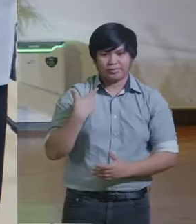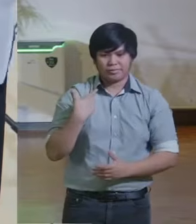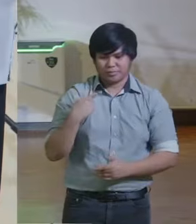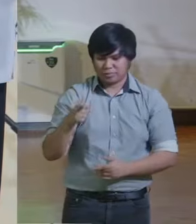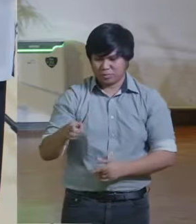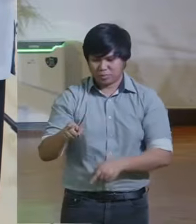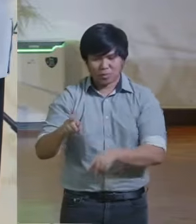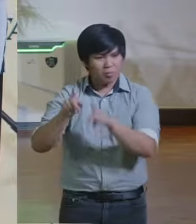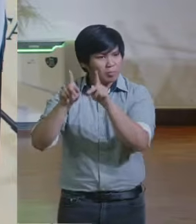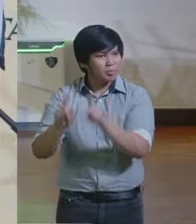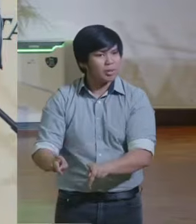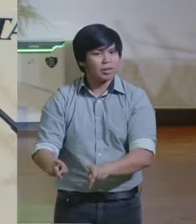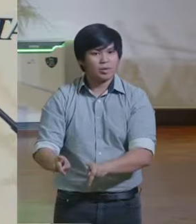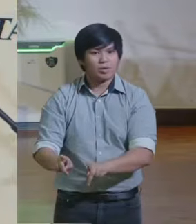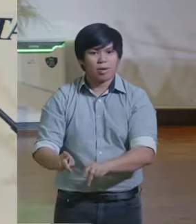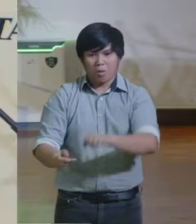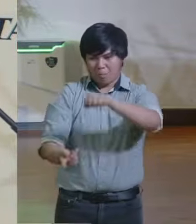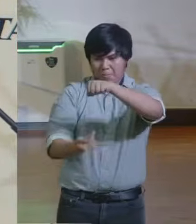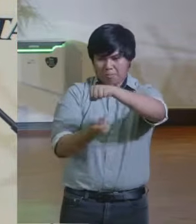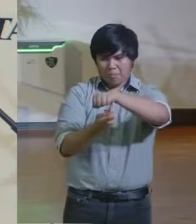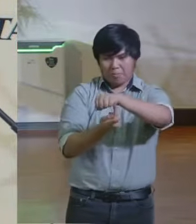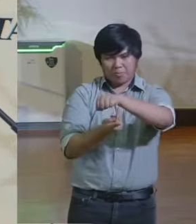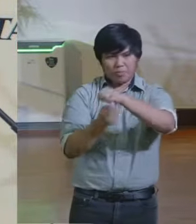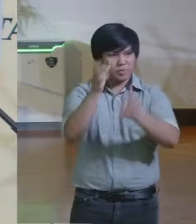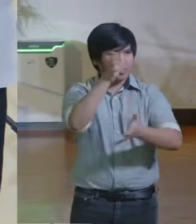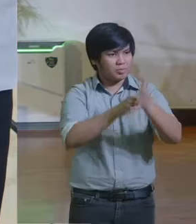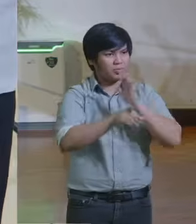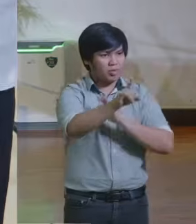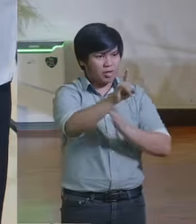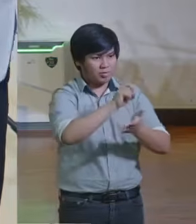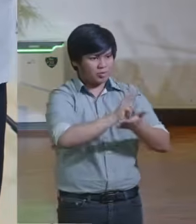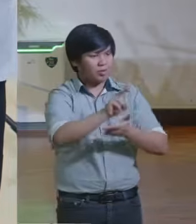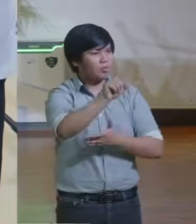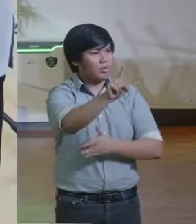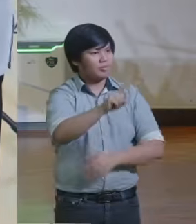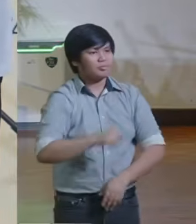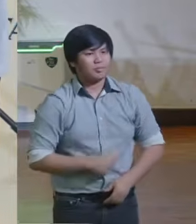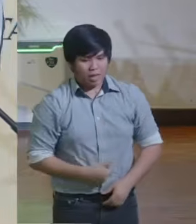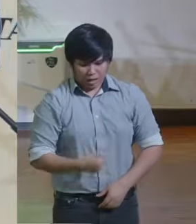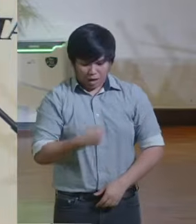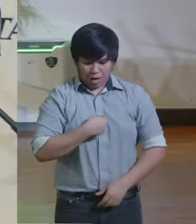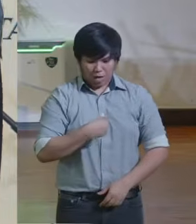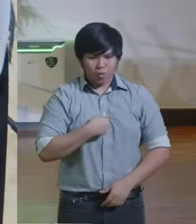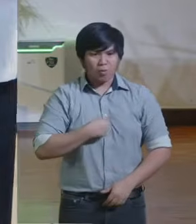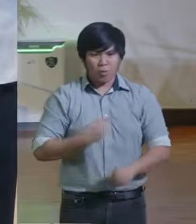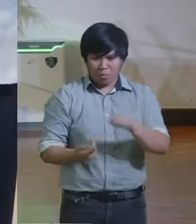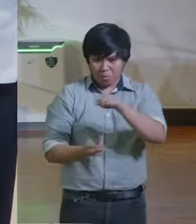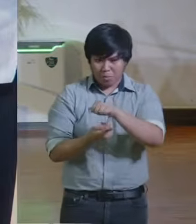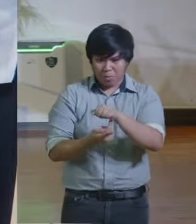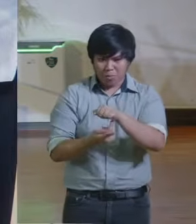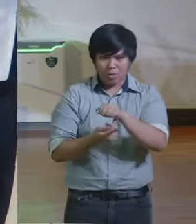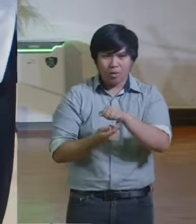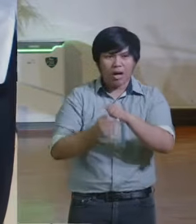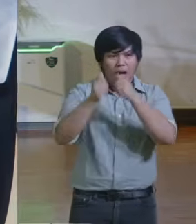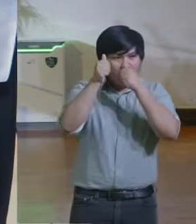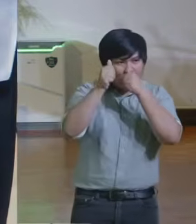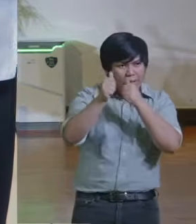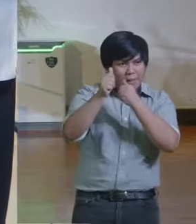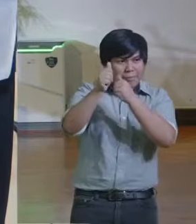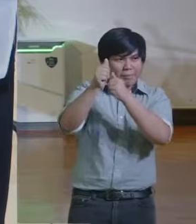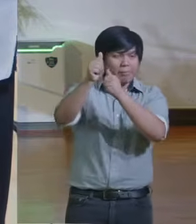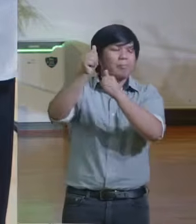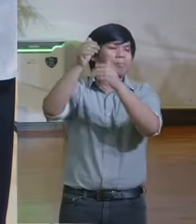mensahero. Ang sabi ng chapter 1 verse 1, Paul, an apostle. Doon po muna